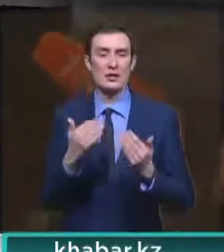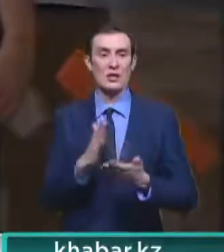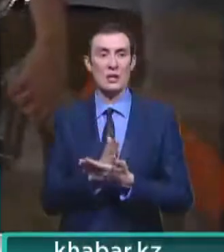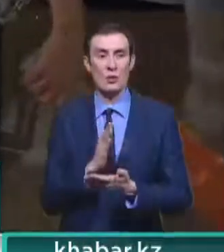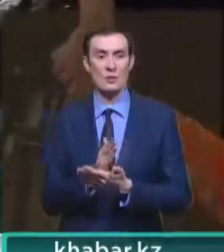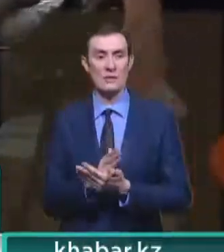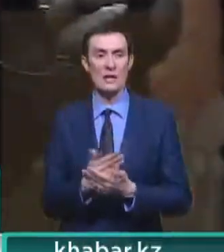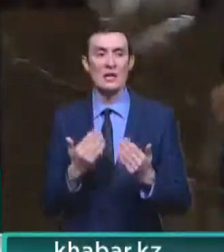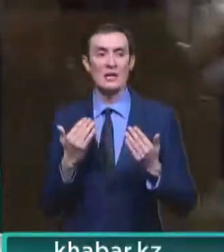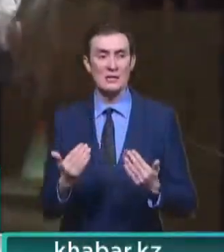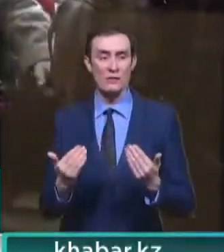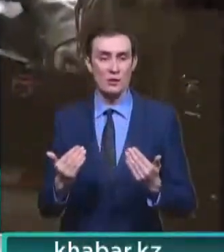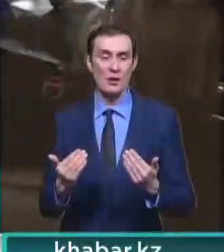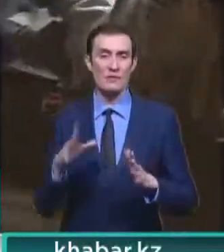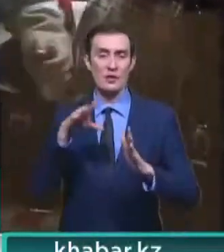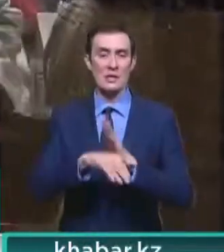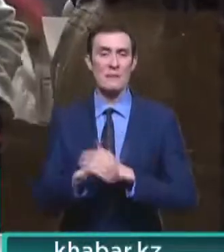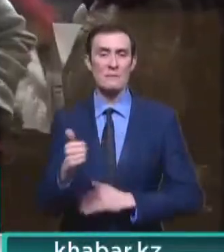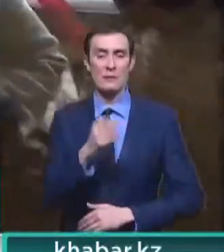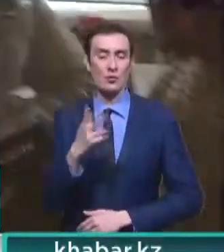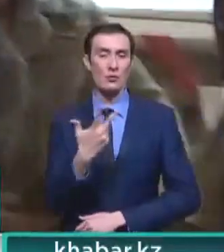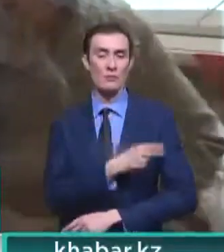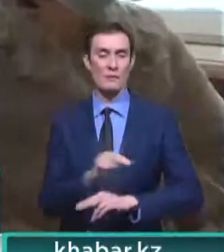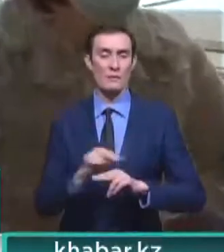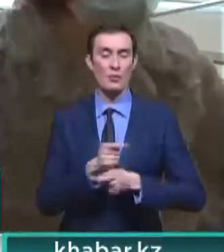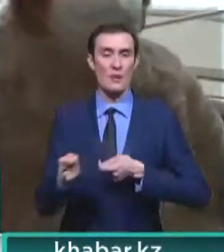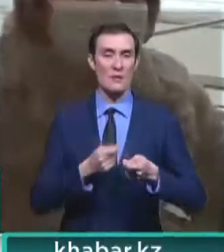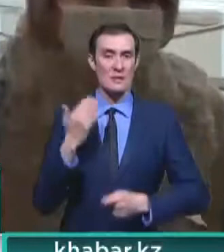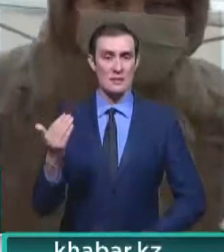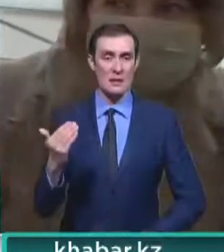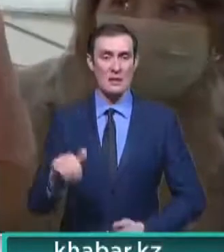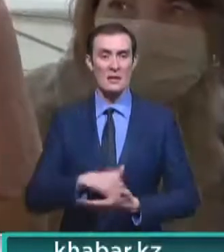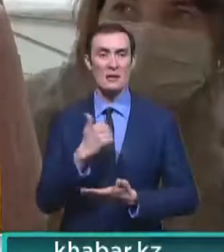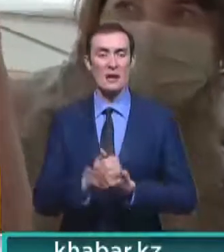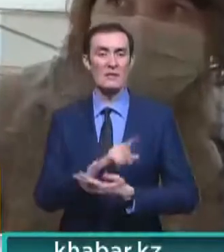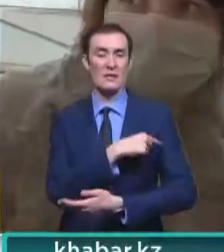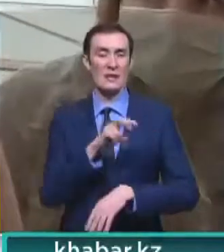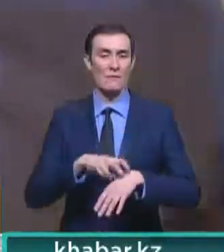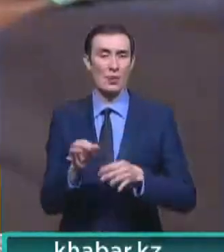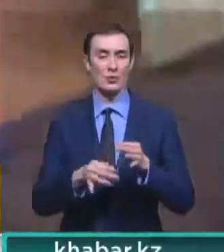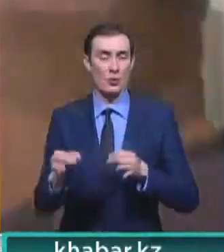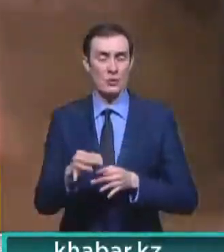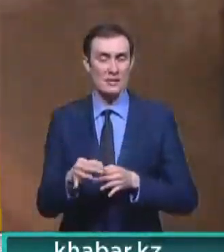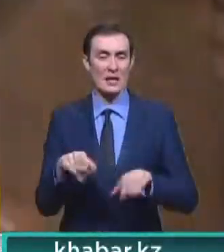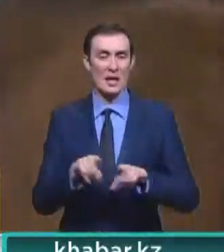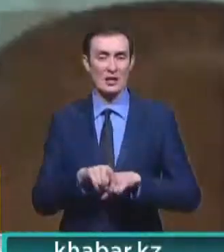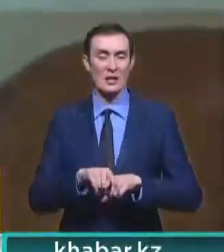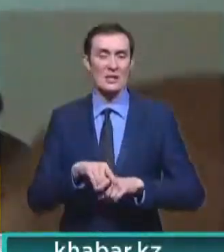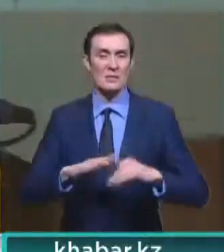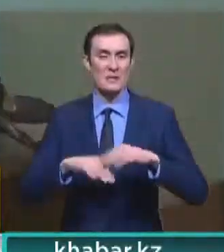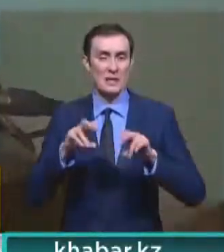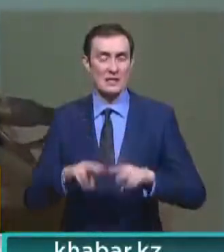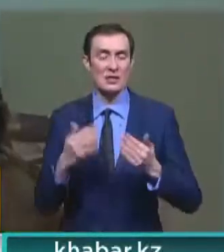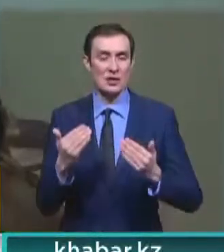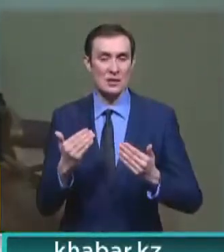сегодня числе первых кто прививается первые руководители и главные сан врачи области а также медицинские работники